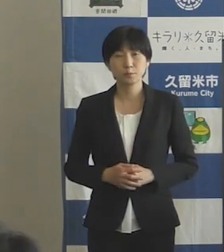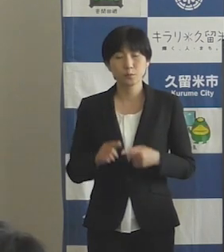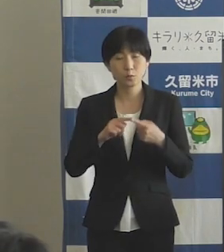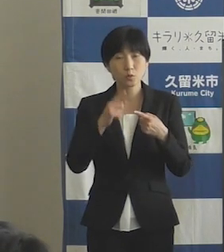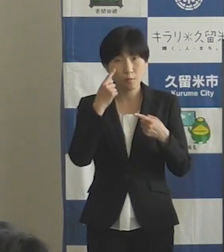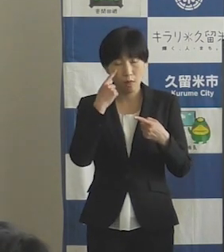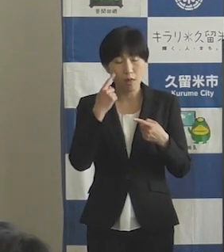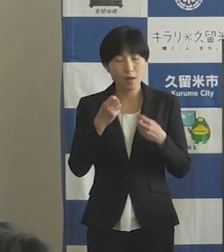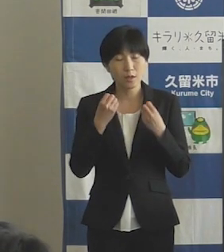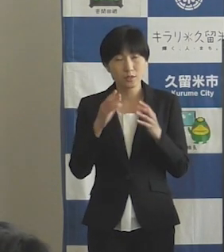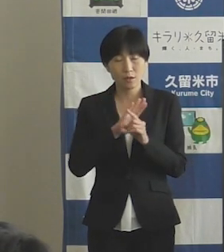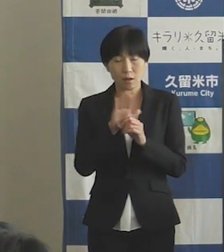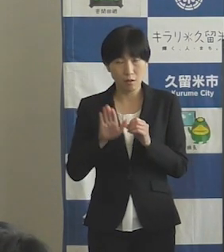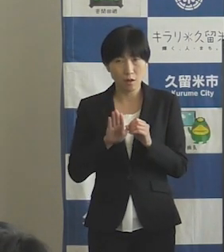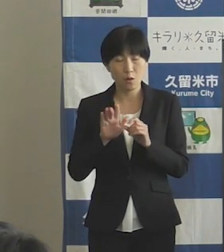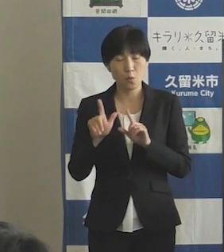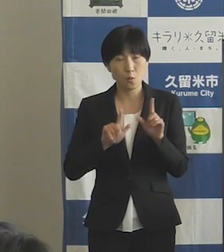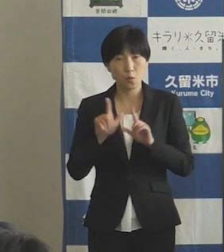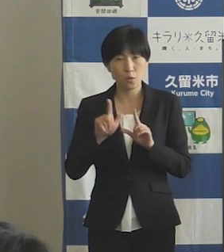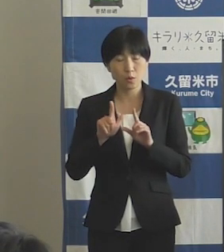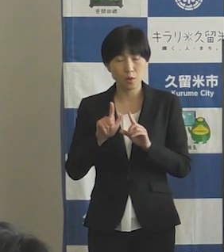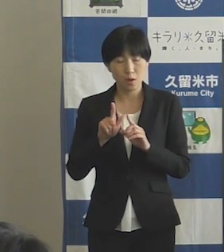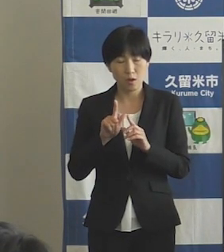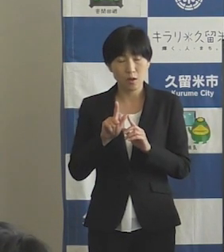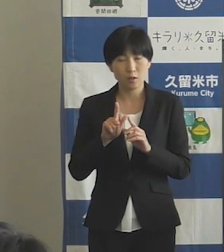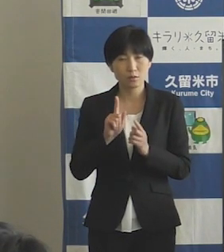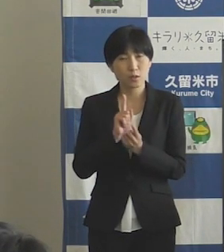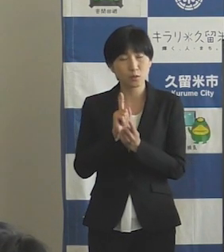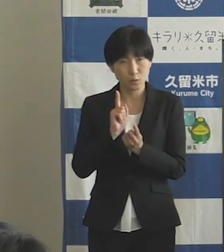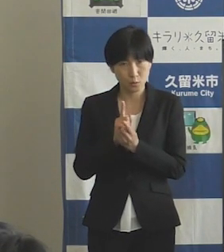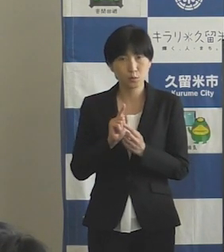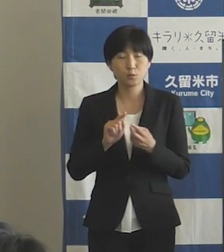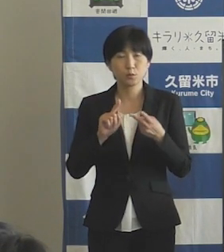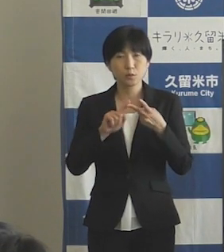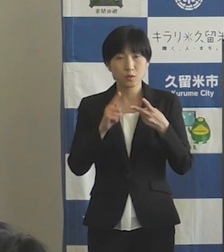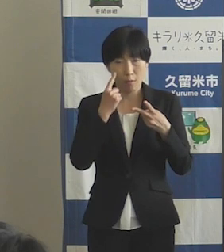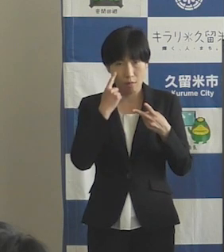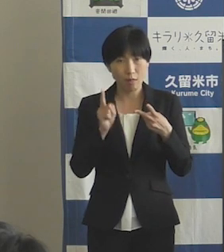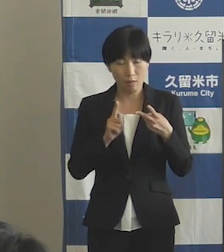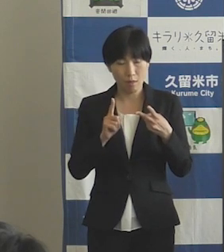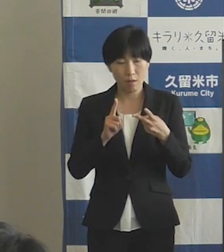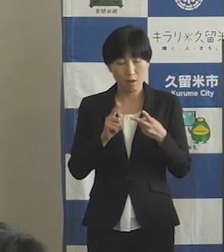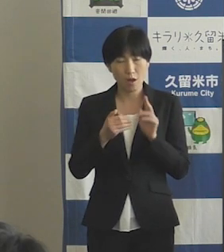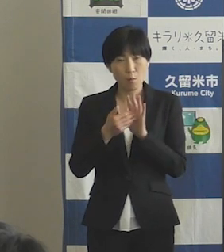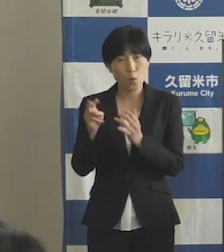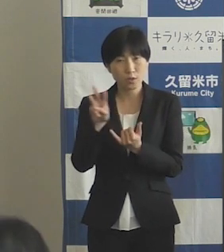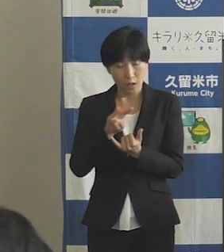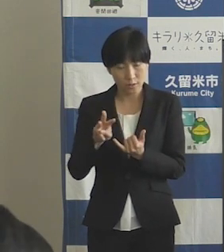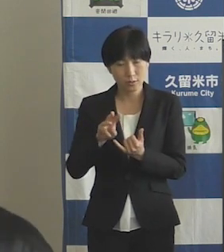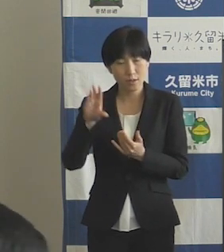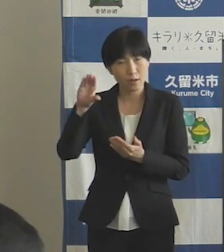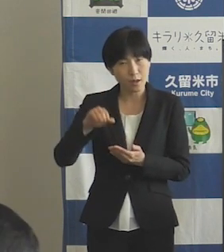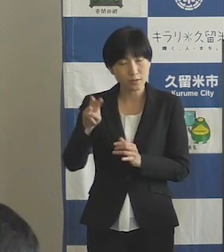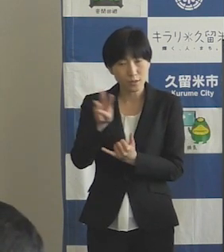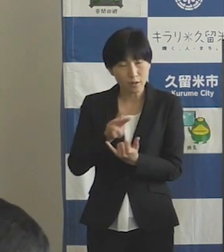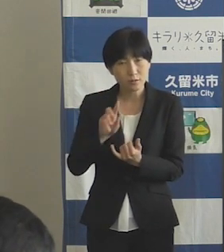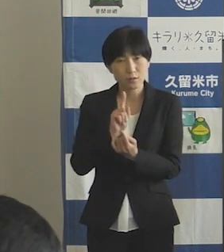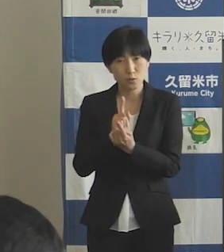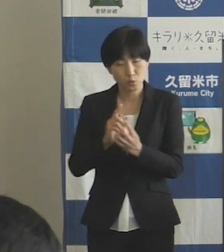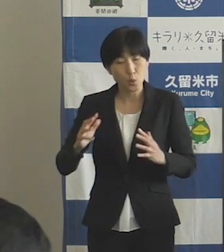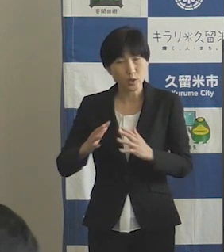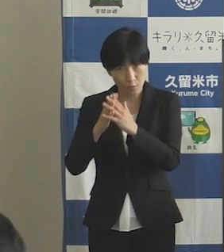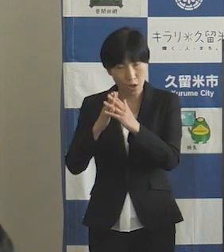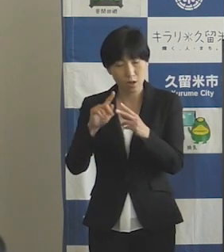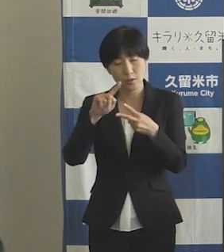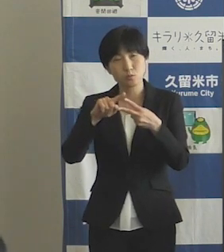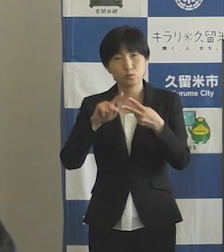つ目に、新型コロナウイルス感染症への対策、2項目目といたしまして、防災・減災に向けた取り組み、の、2